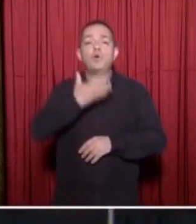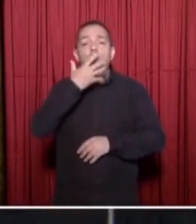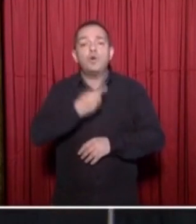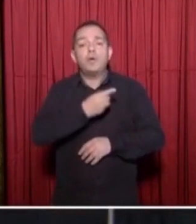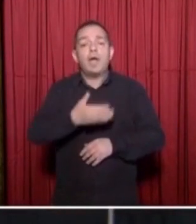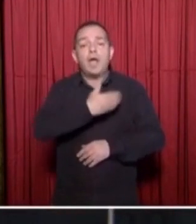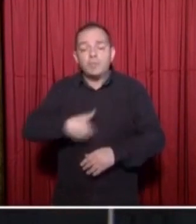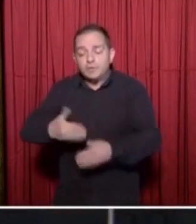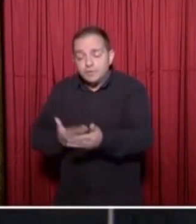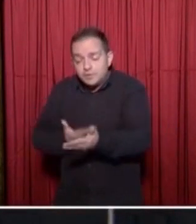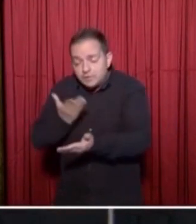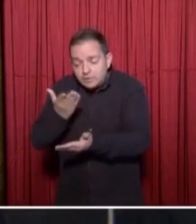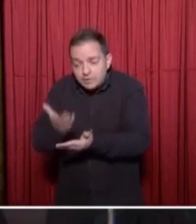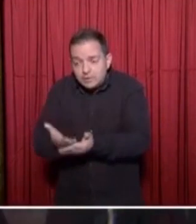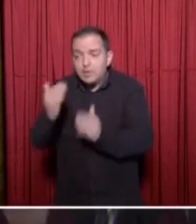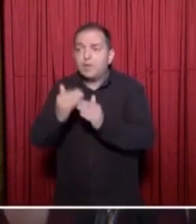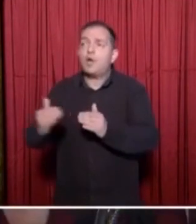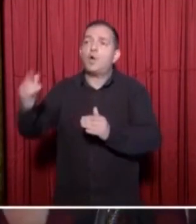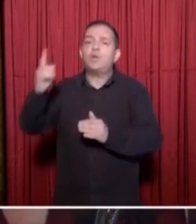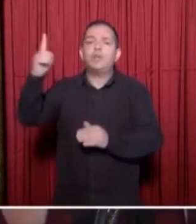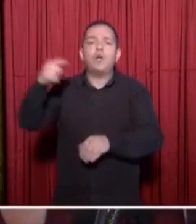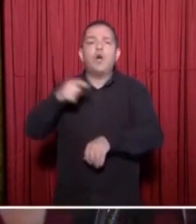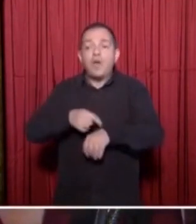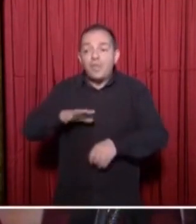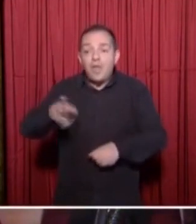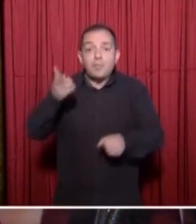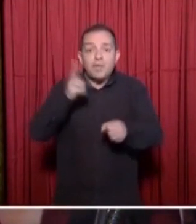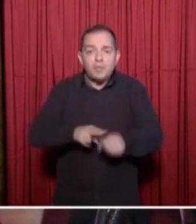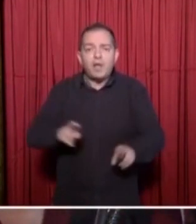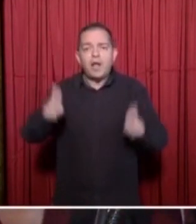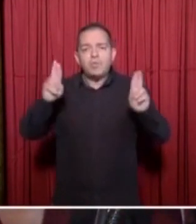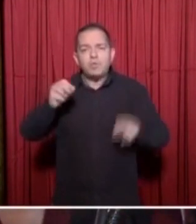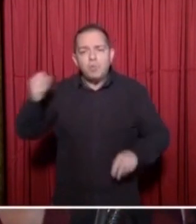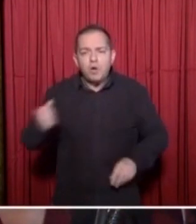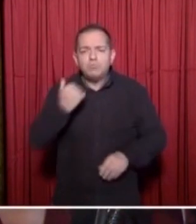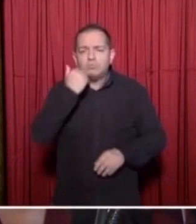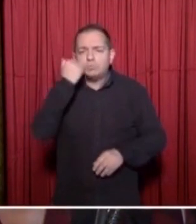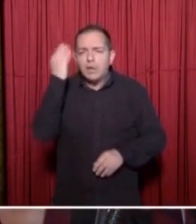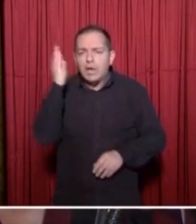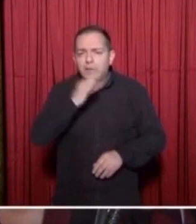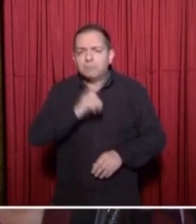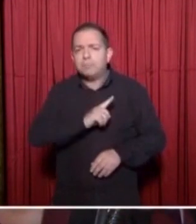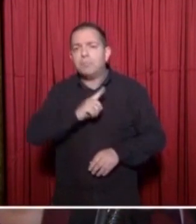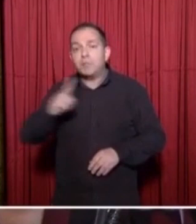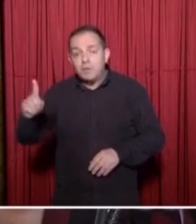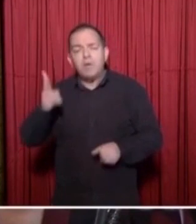Κύριε. Χριστιανά τα τέλη της ζωής ημών ανώδυνα